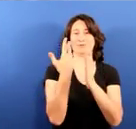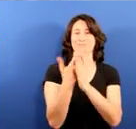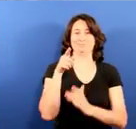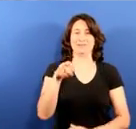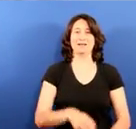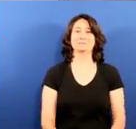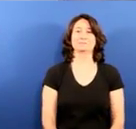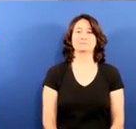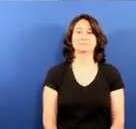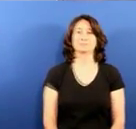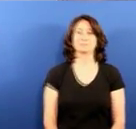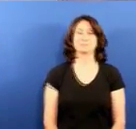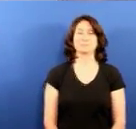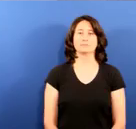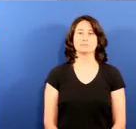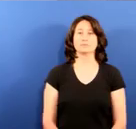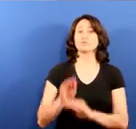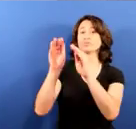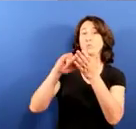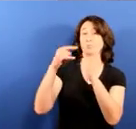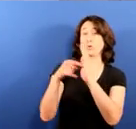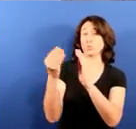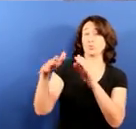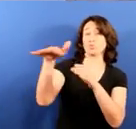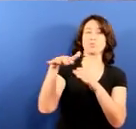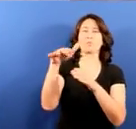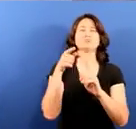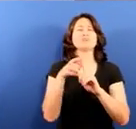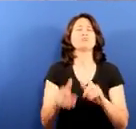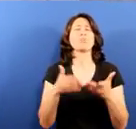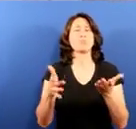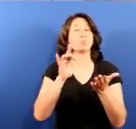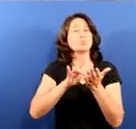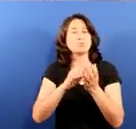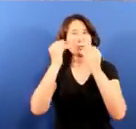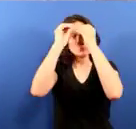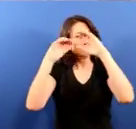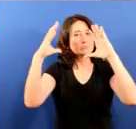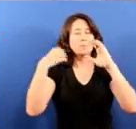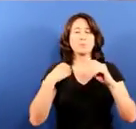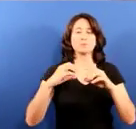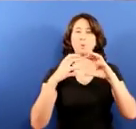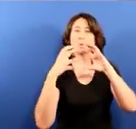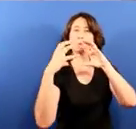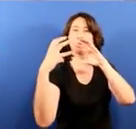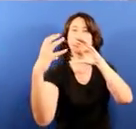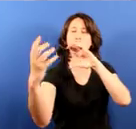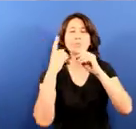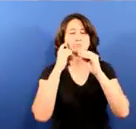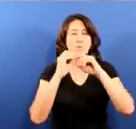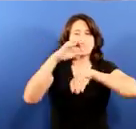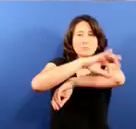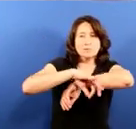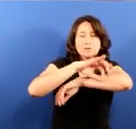ikasleekin. Azkenean, baloi gidatuak egan egin zuen, baina horrez gain oso bizipen interesgarria izan zen, alabanaka nola